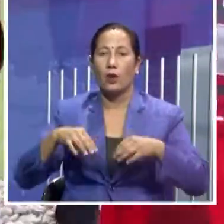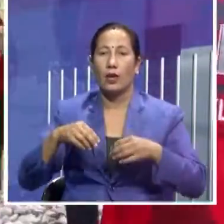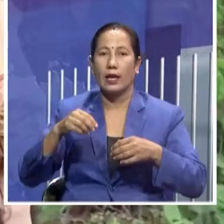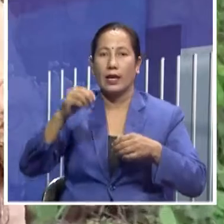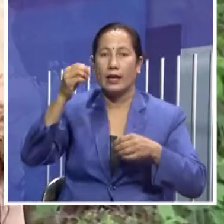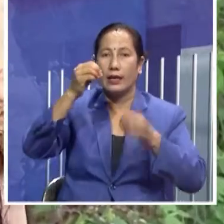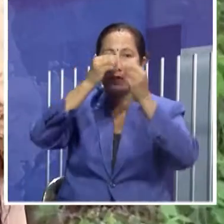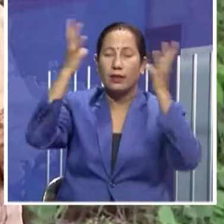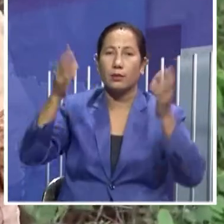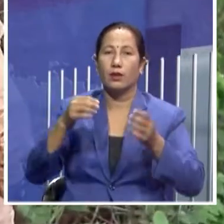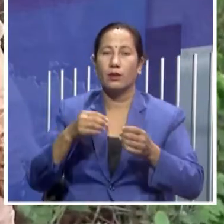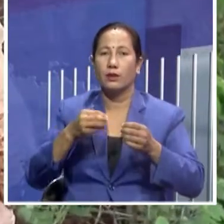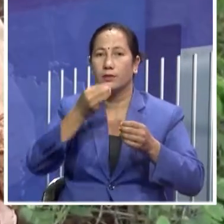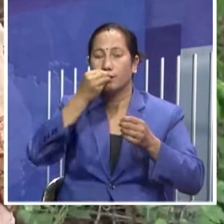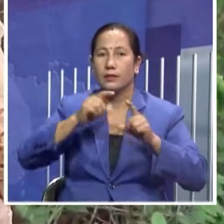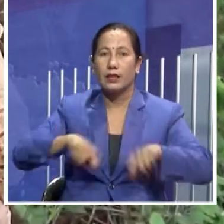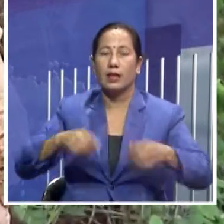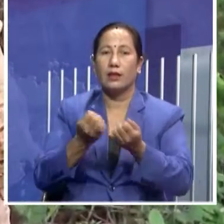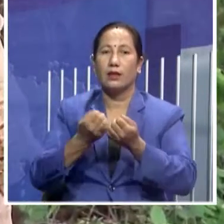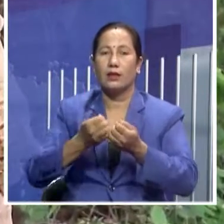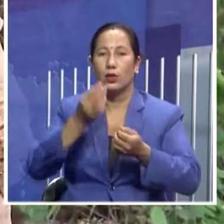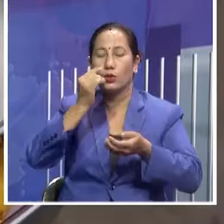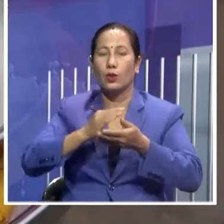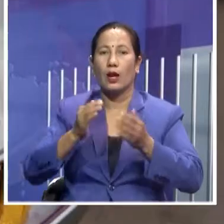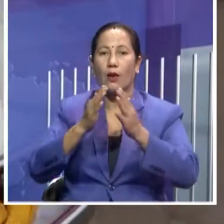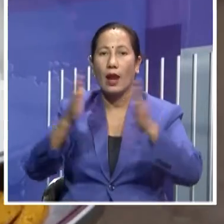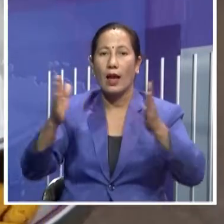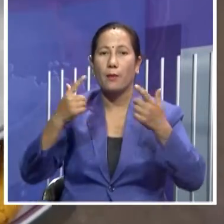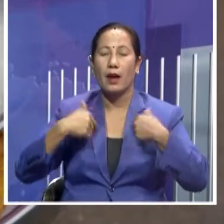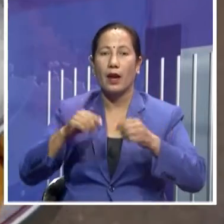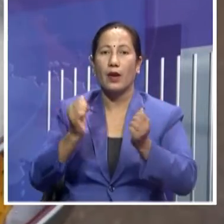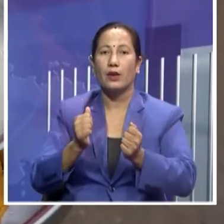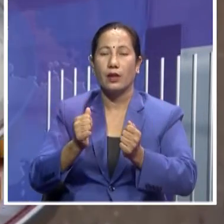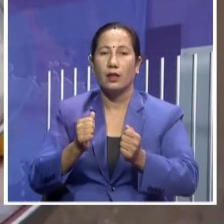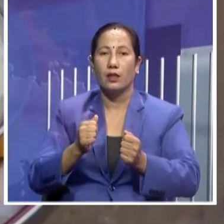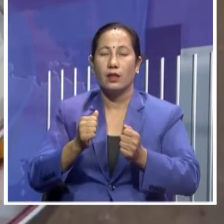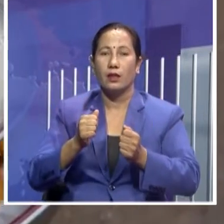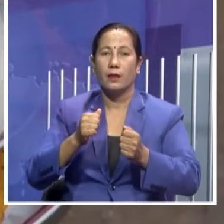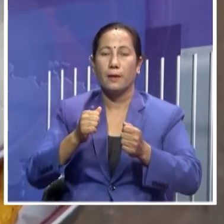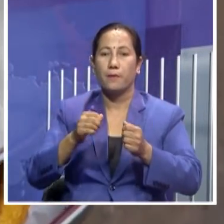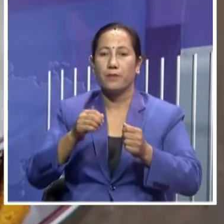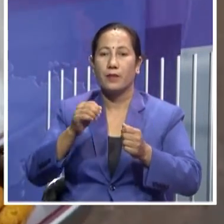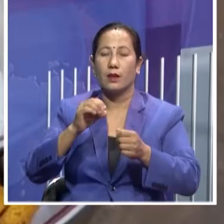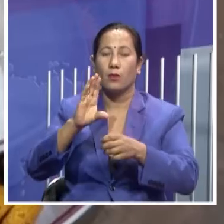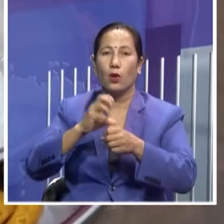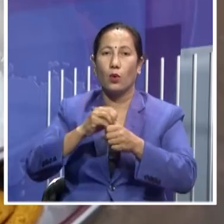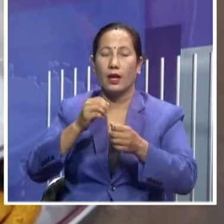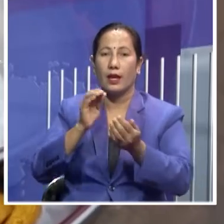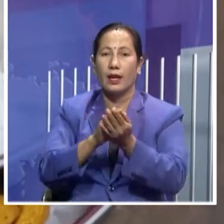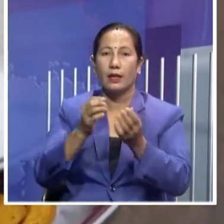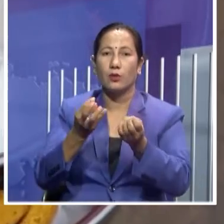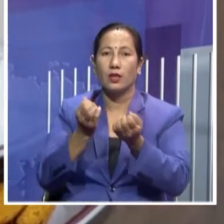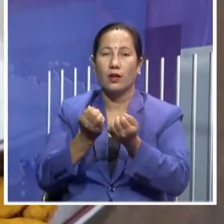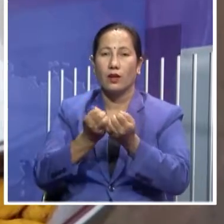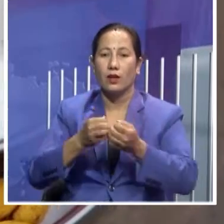भोकै बसी छोराको जीवन रक्षा तथा लामो आयुका लागि पारसको पात महुवाको पात महुवा दही राखी पूजा